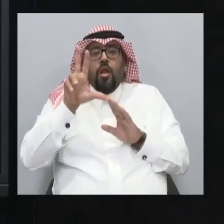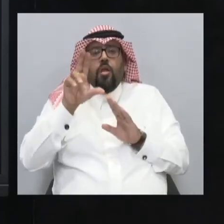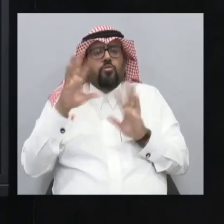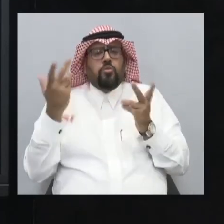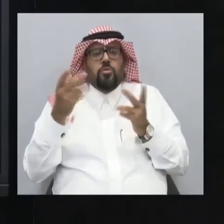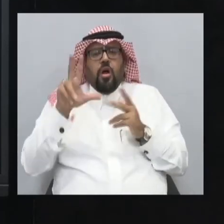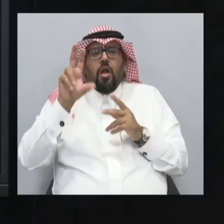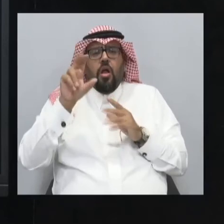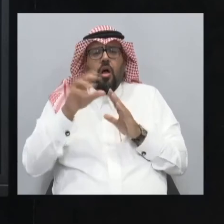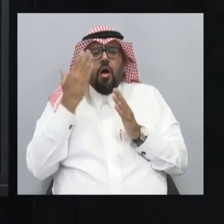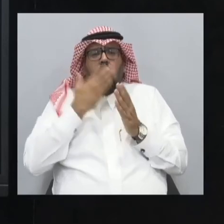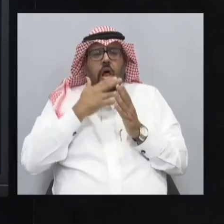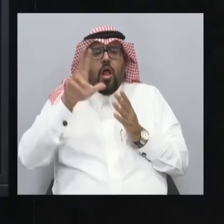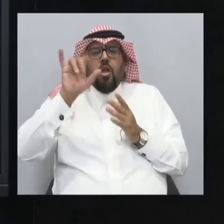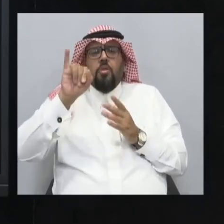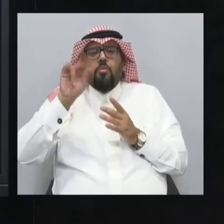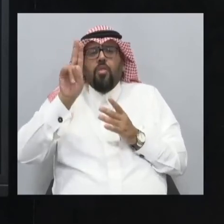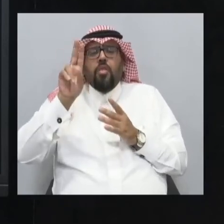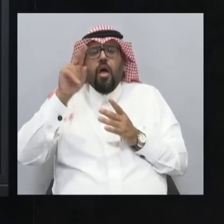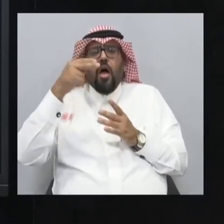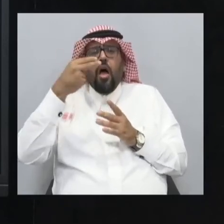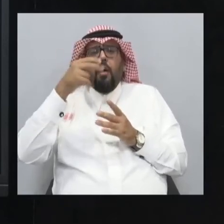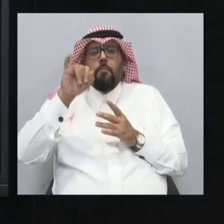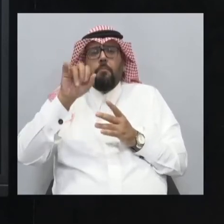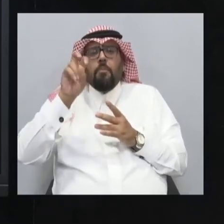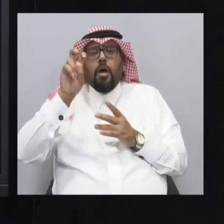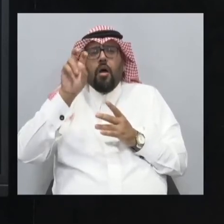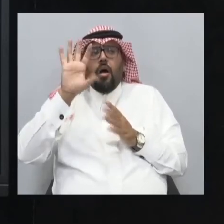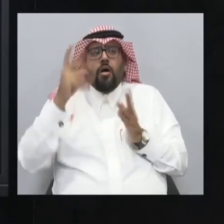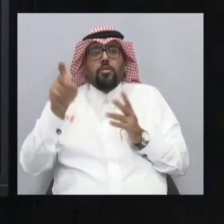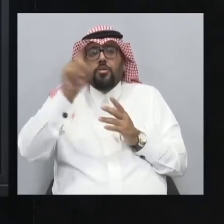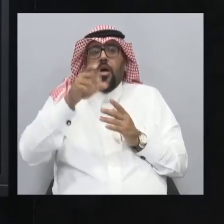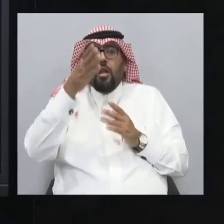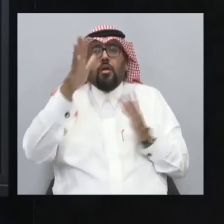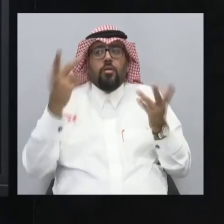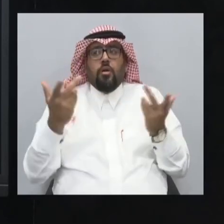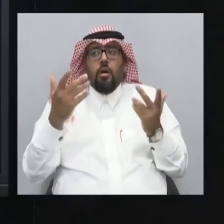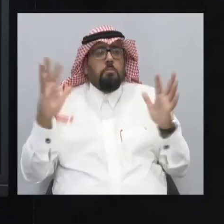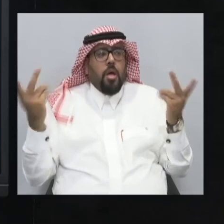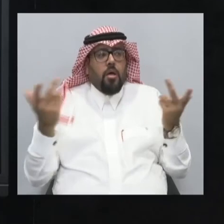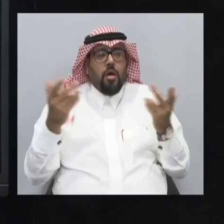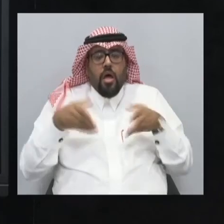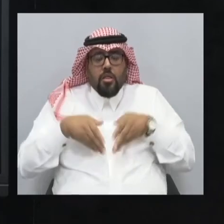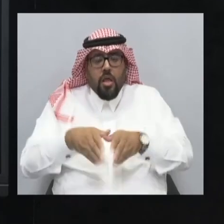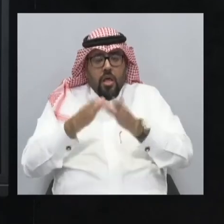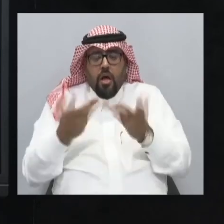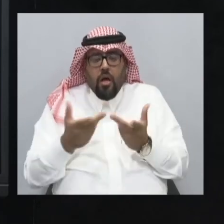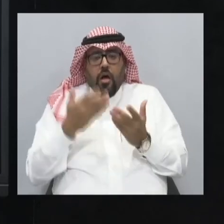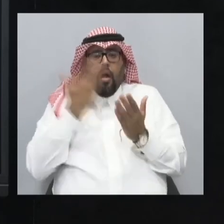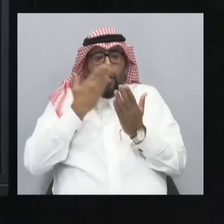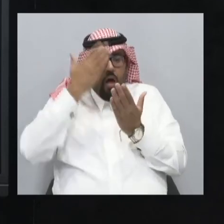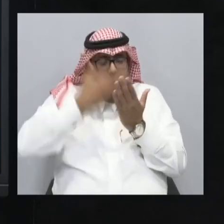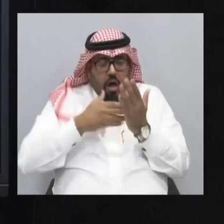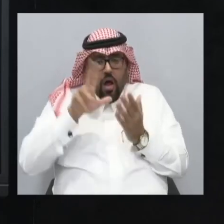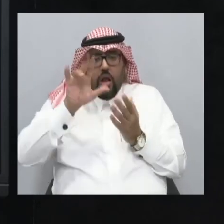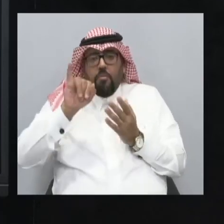القراءة المتعمقة وسألك مثلا ماذا تكتب له، وسألك ما هي طريقة القراءة المتعمقة،